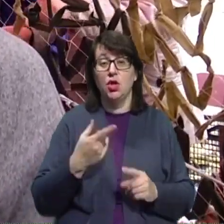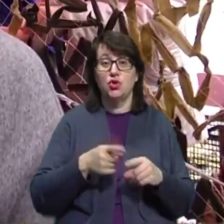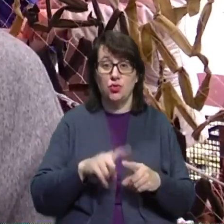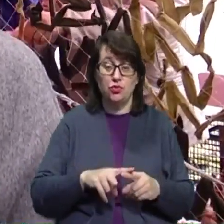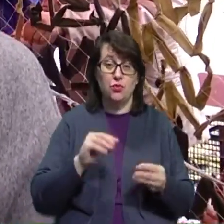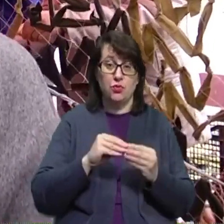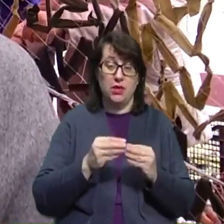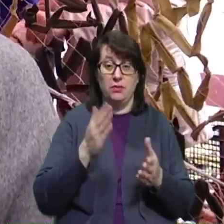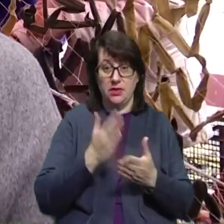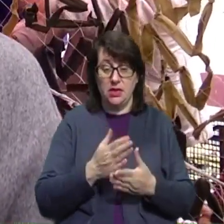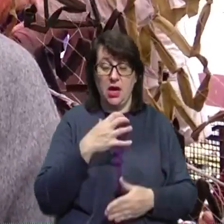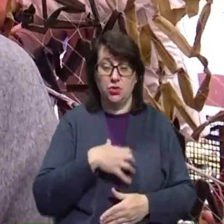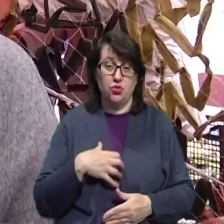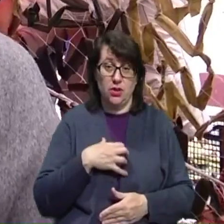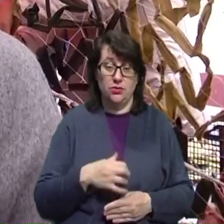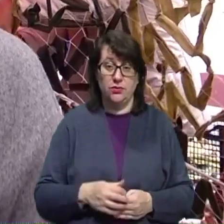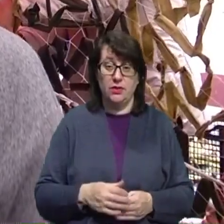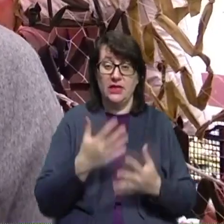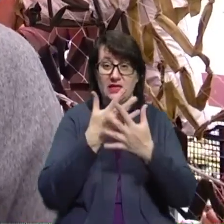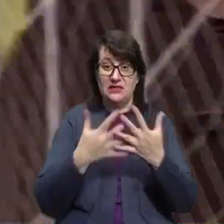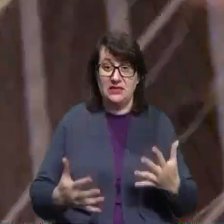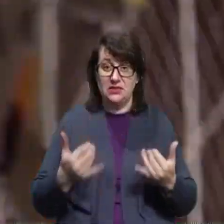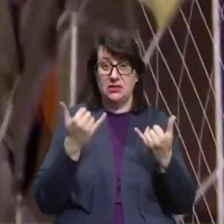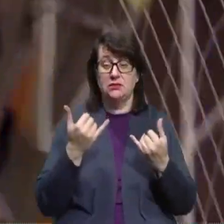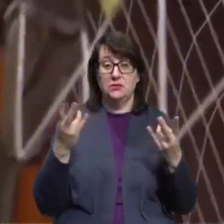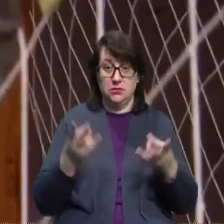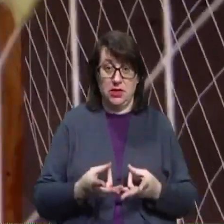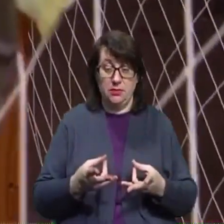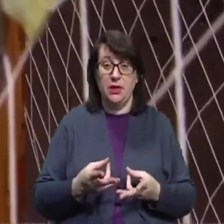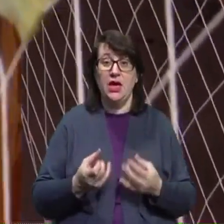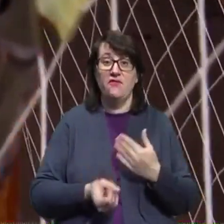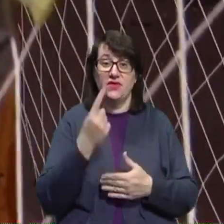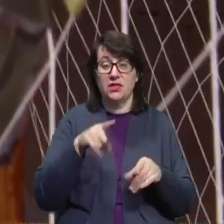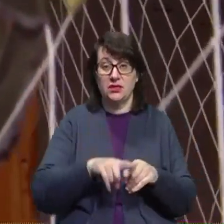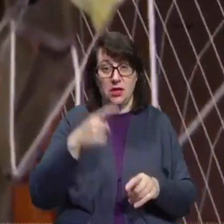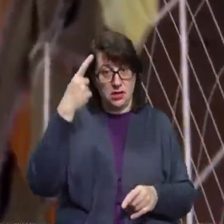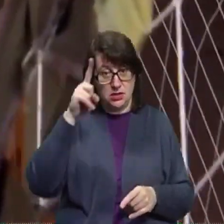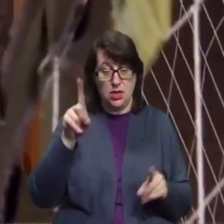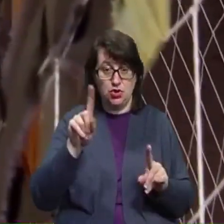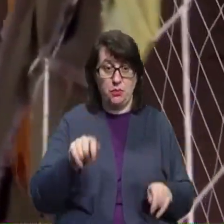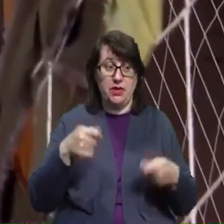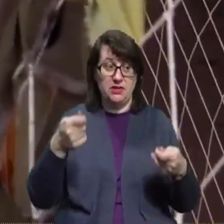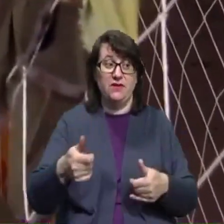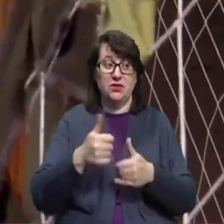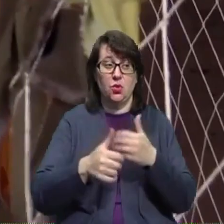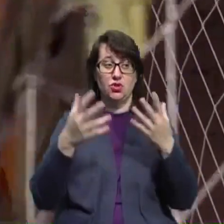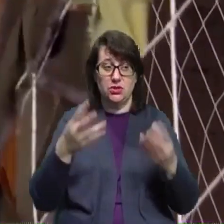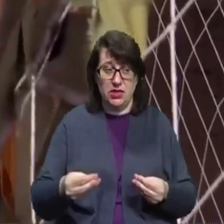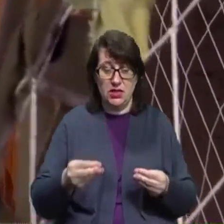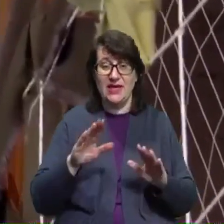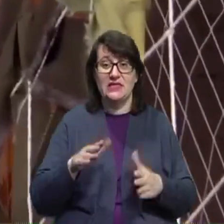є досить актуальною. Сітки сьогодні дуже потрібні. Тому виникла така ідея, що передавати кожний день